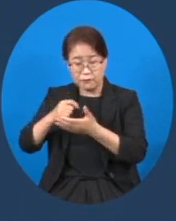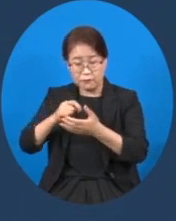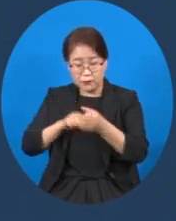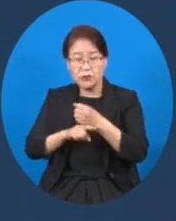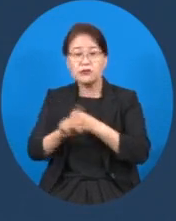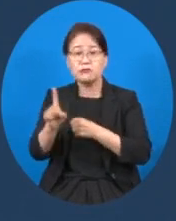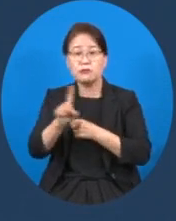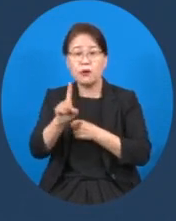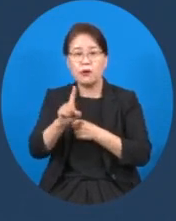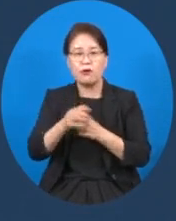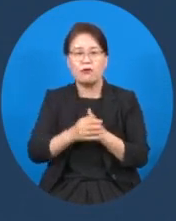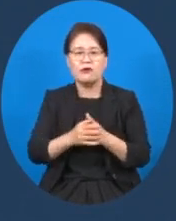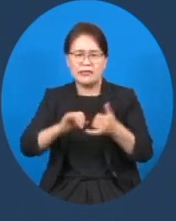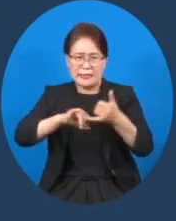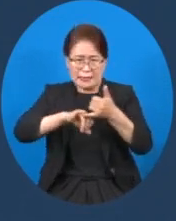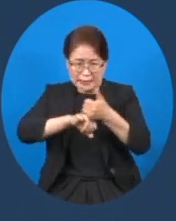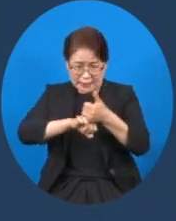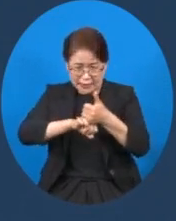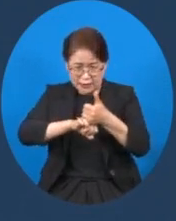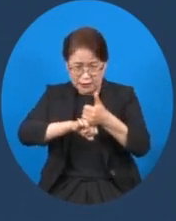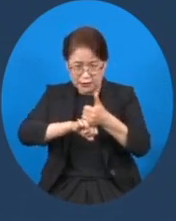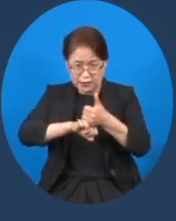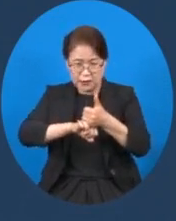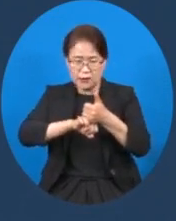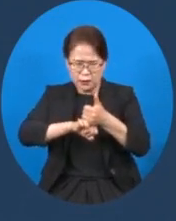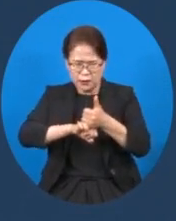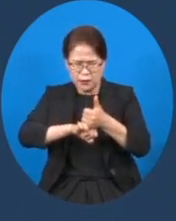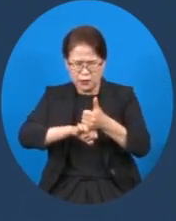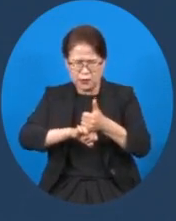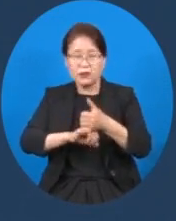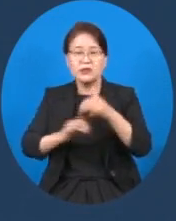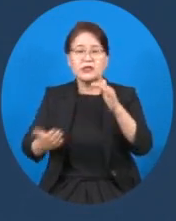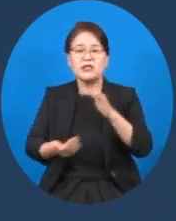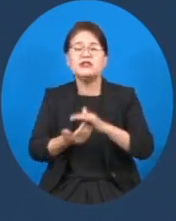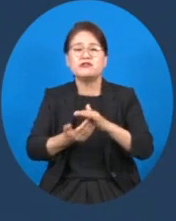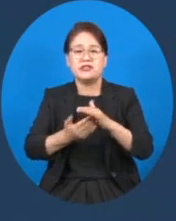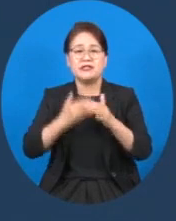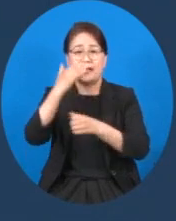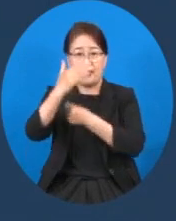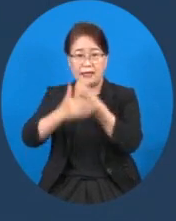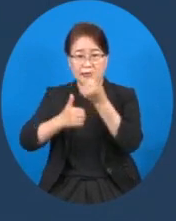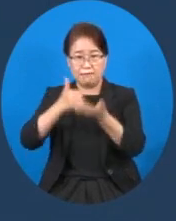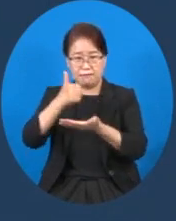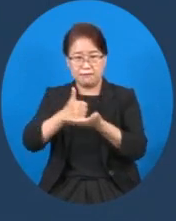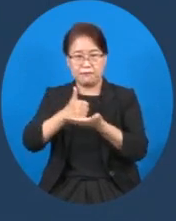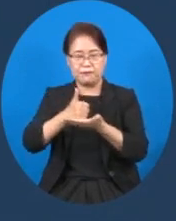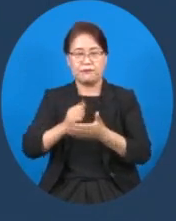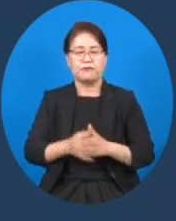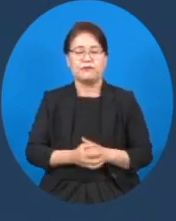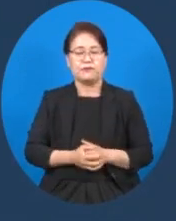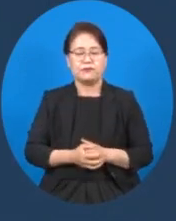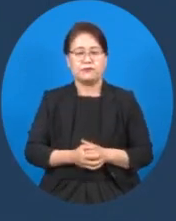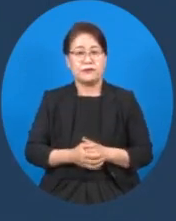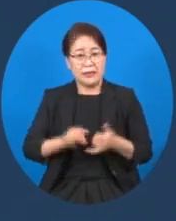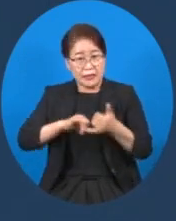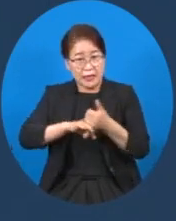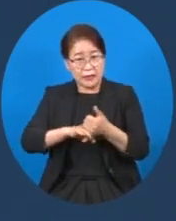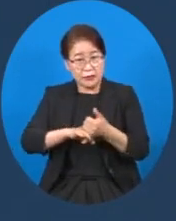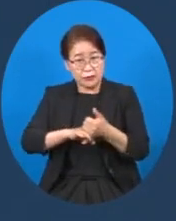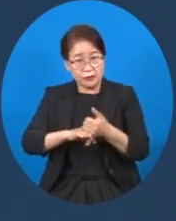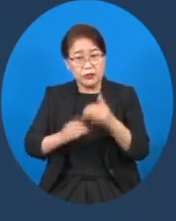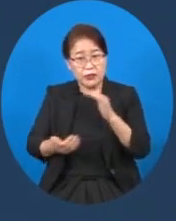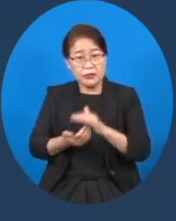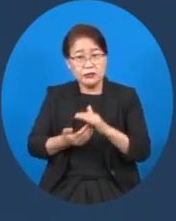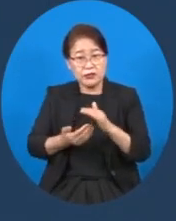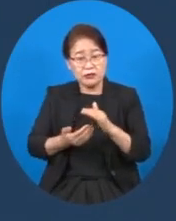말이에요? 약속을 반드시 지키시는 하나님이시라는 말이죠. 자, 약속을 지키시는